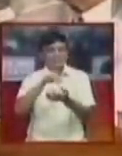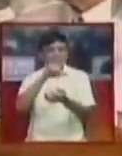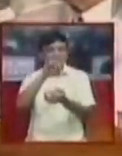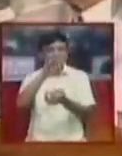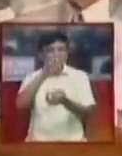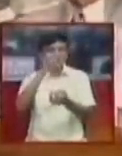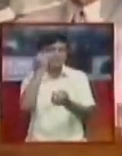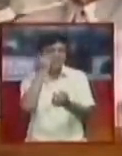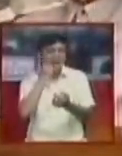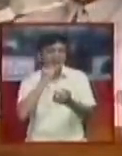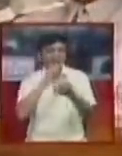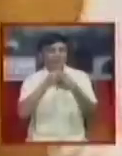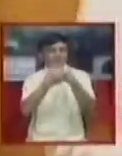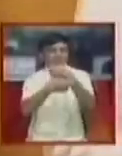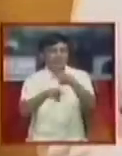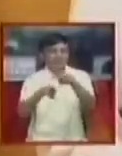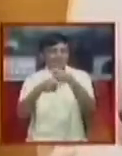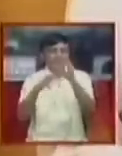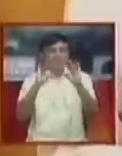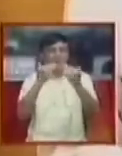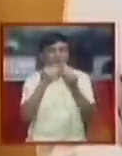66,800 nakakulangan sa silid-aralan.